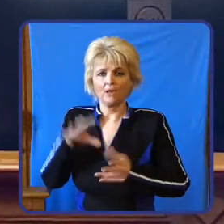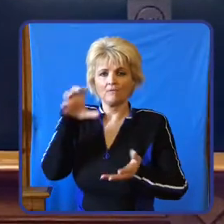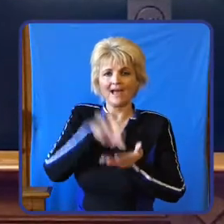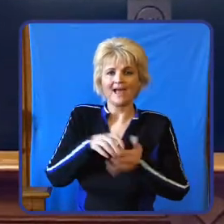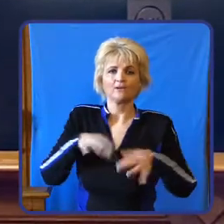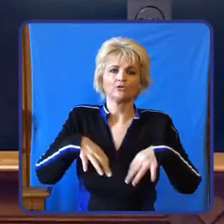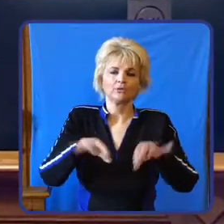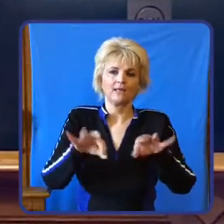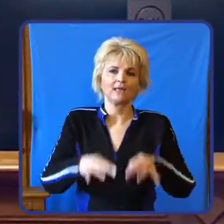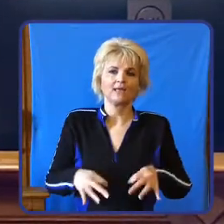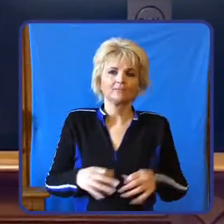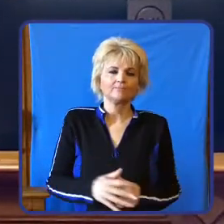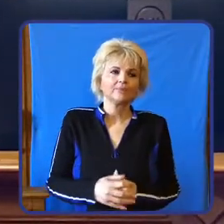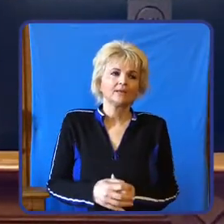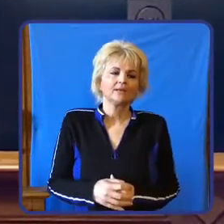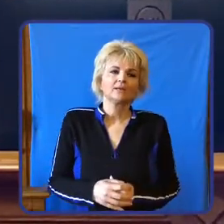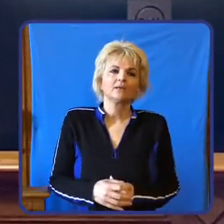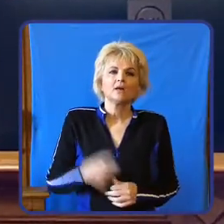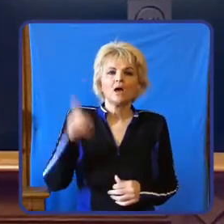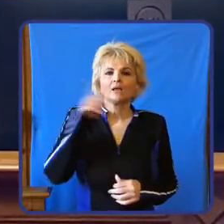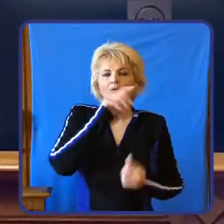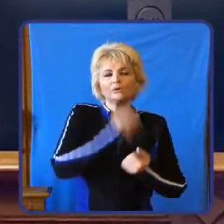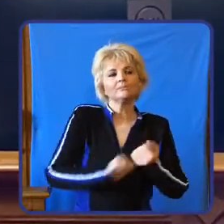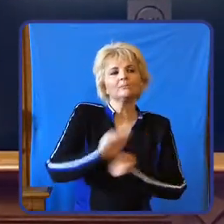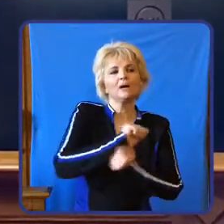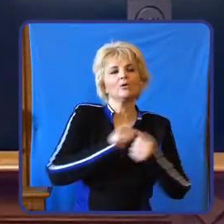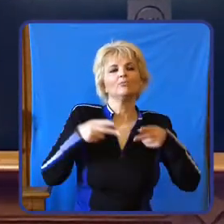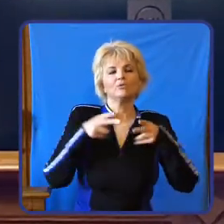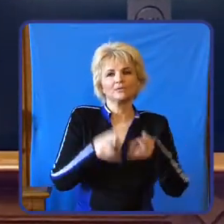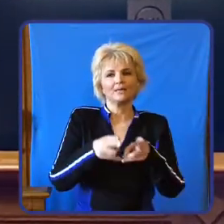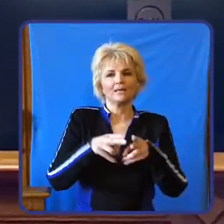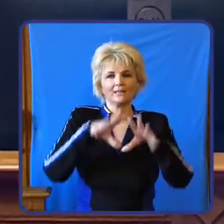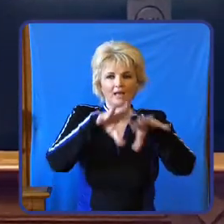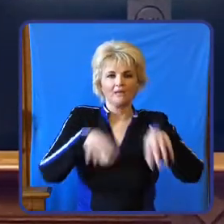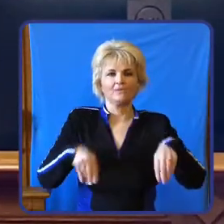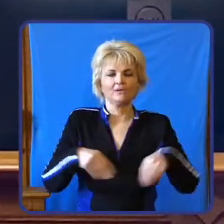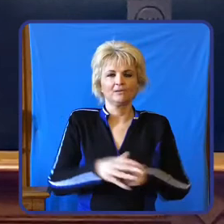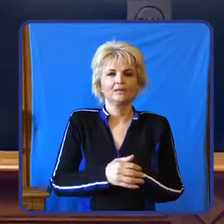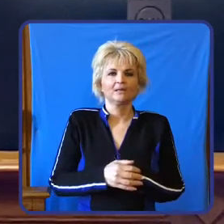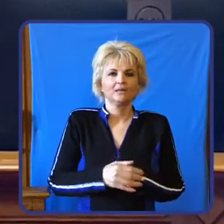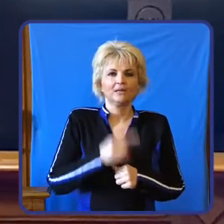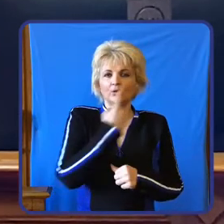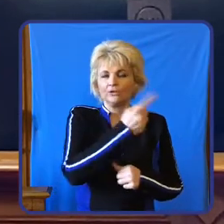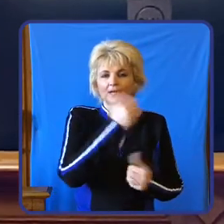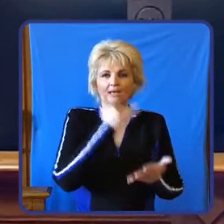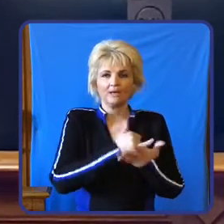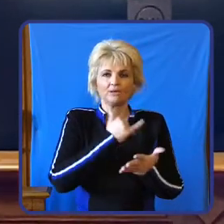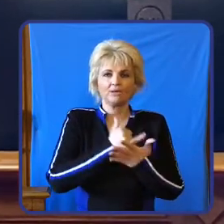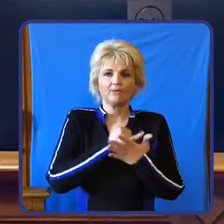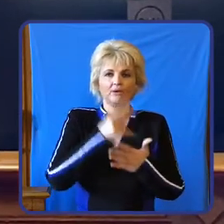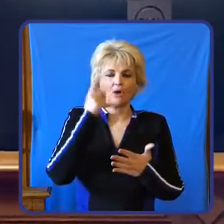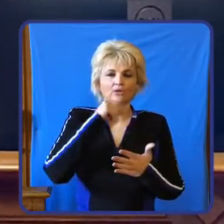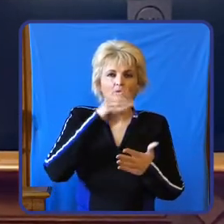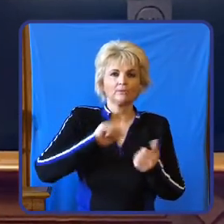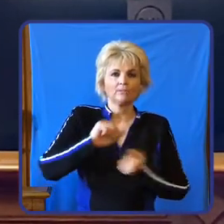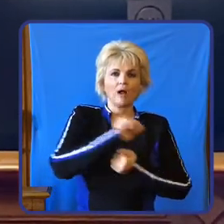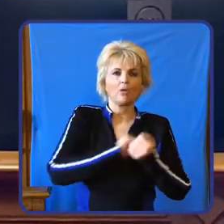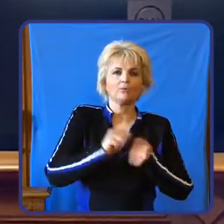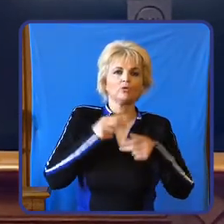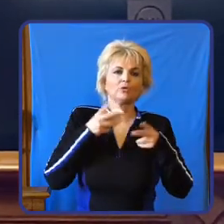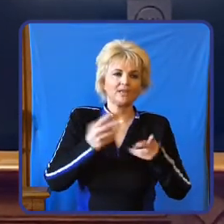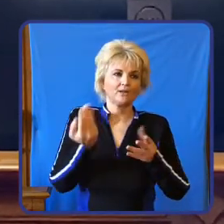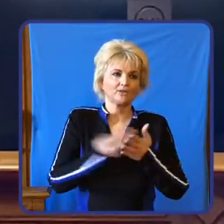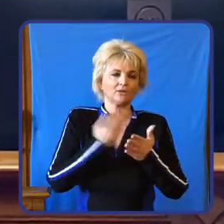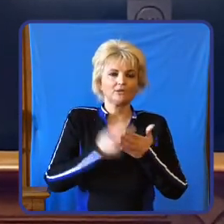városügyeihez. Úgyhogy a Tótmalom utcát azt természetesen elfogadjuk, önnek teljesen igaza van, a Tótmalom utcára igenis szükség van. Ön,